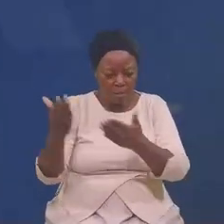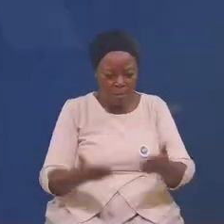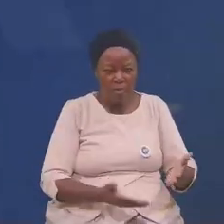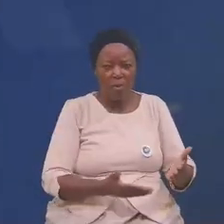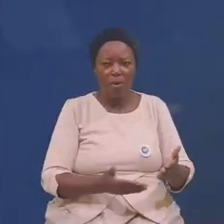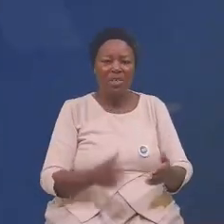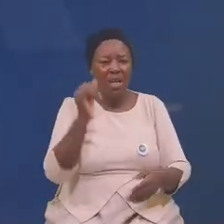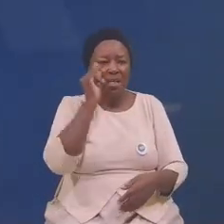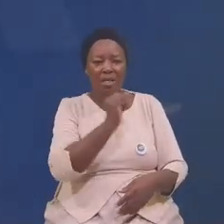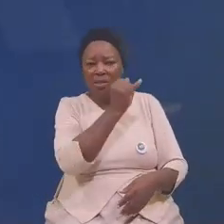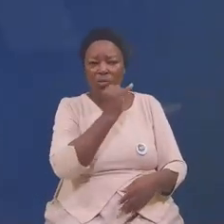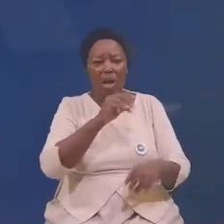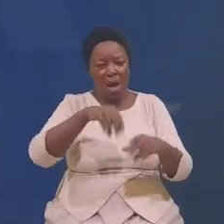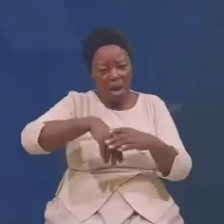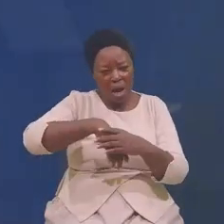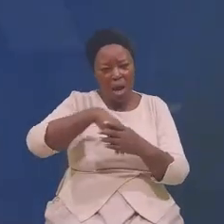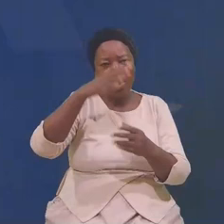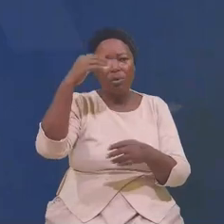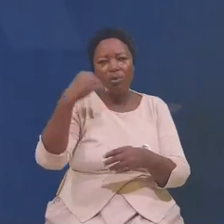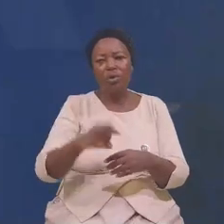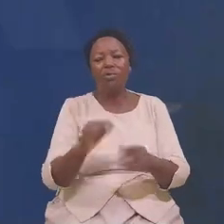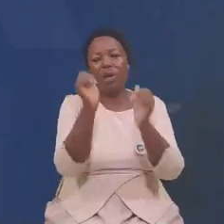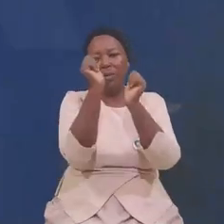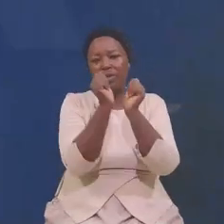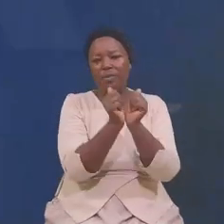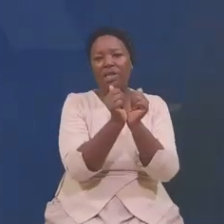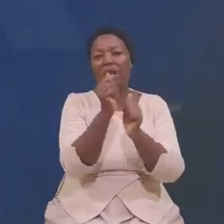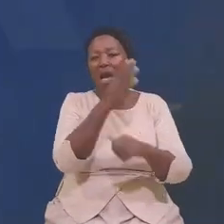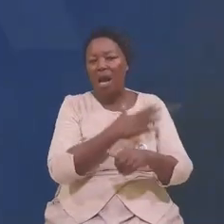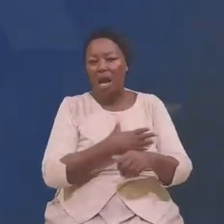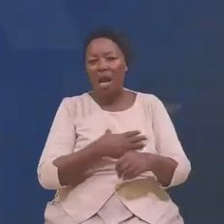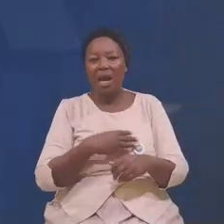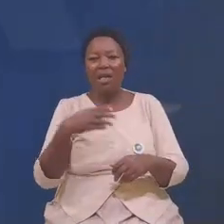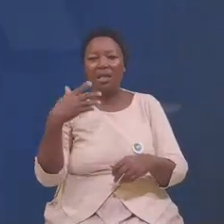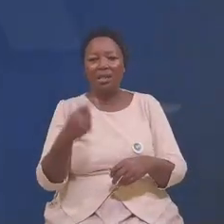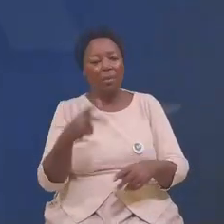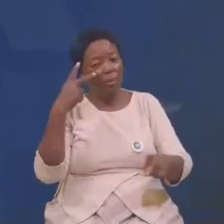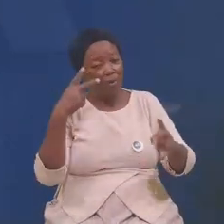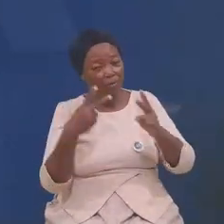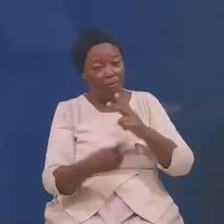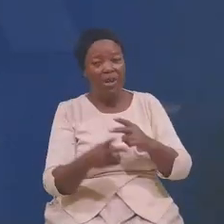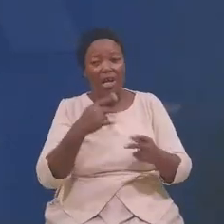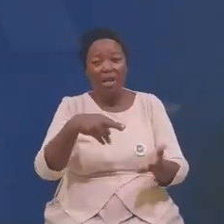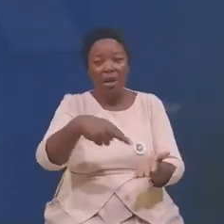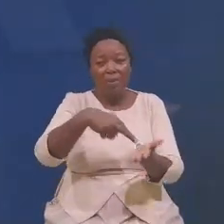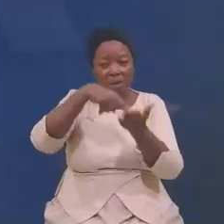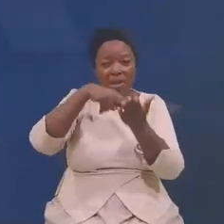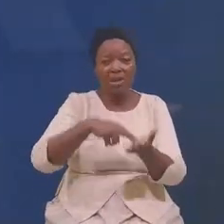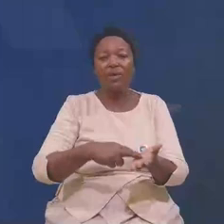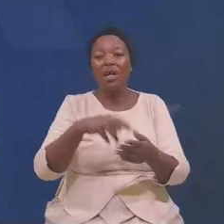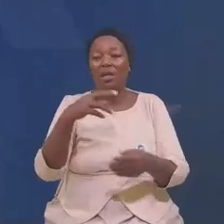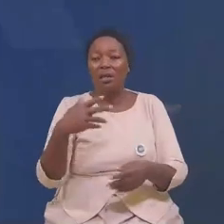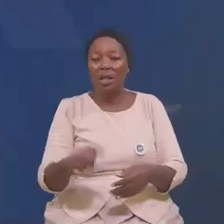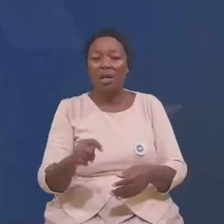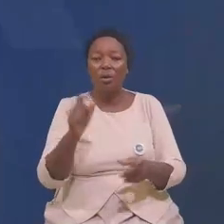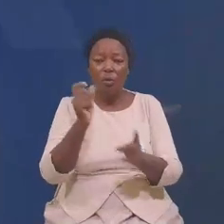a sorti Israël de la captivité. Et le prophète, le représentant, la parole,